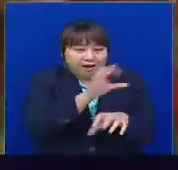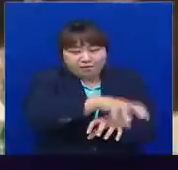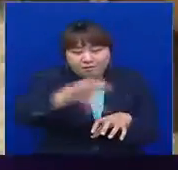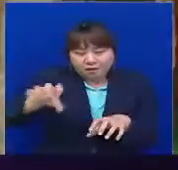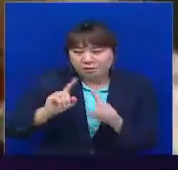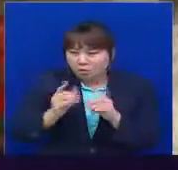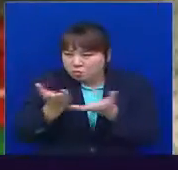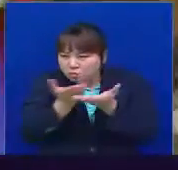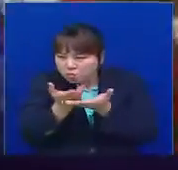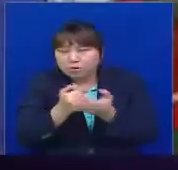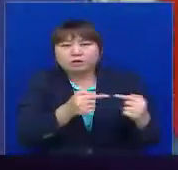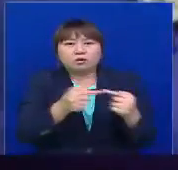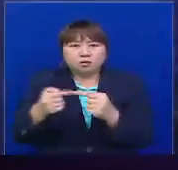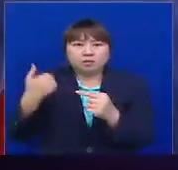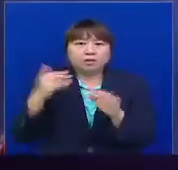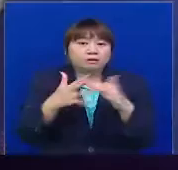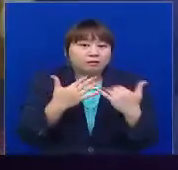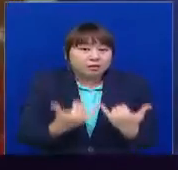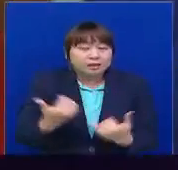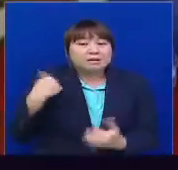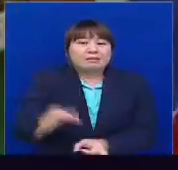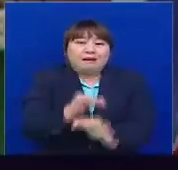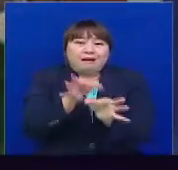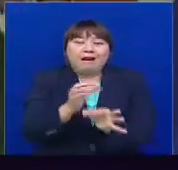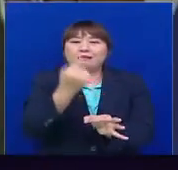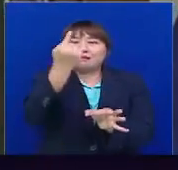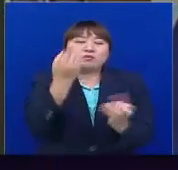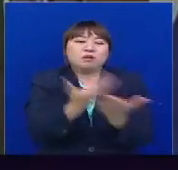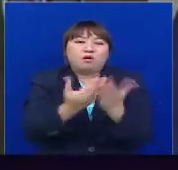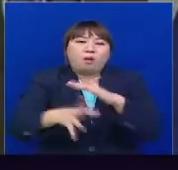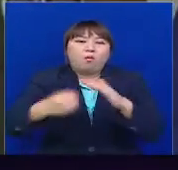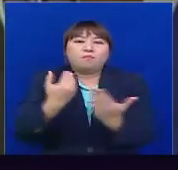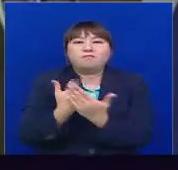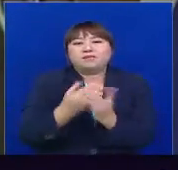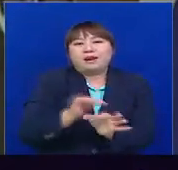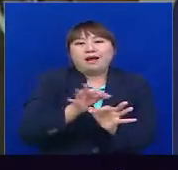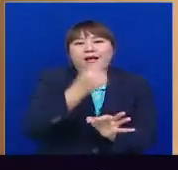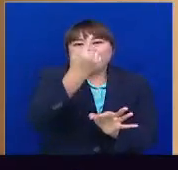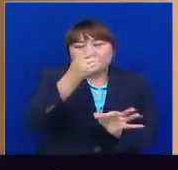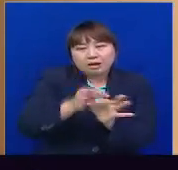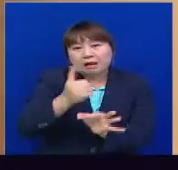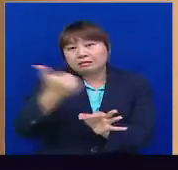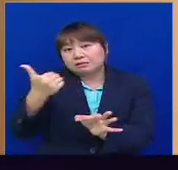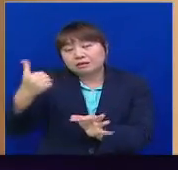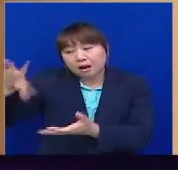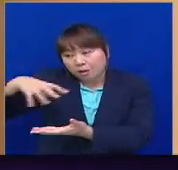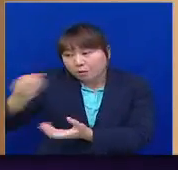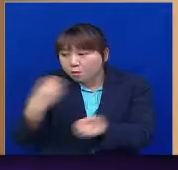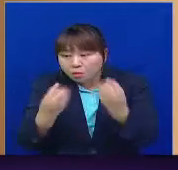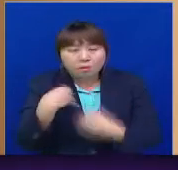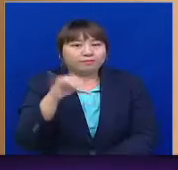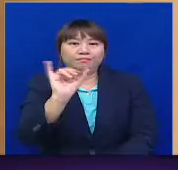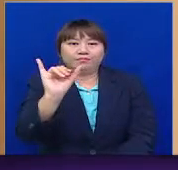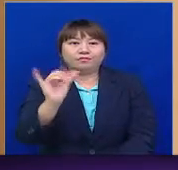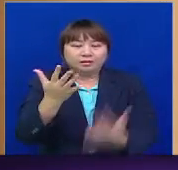อเนื่องอย่างไรก็ตามขณะนี้มีเพียงธนาคารเดียวที่เสียหายส่วนธนาคารอื่นๆยังไม่ได้รับแจ้งและ